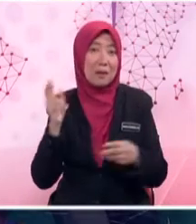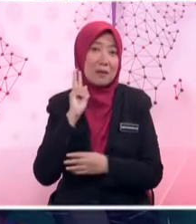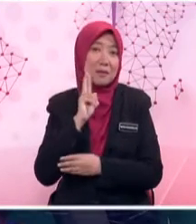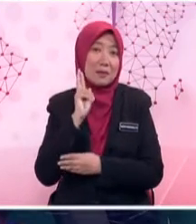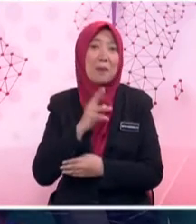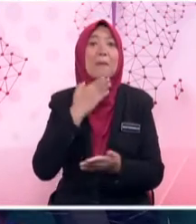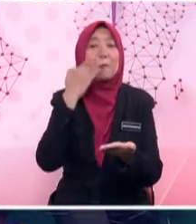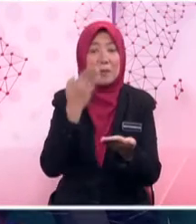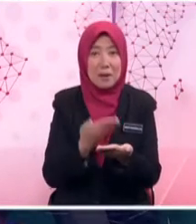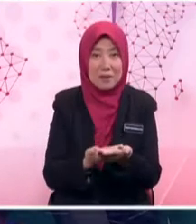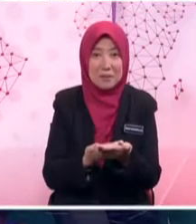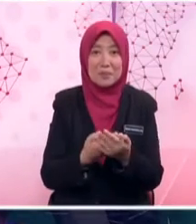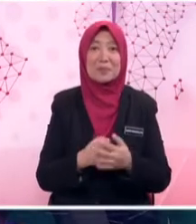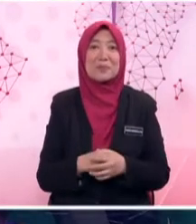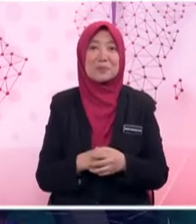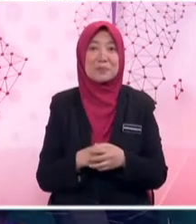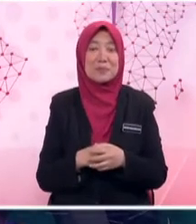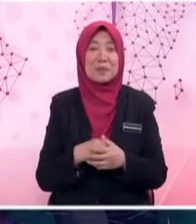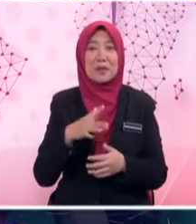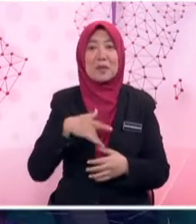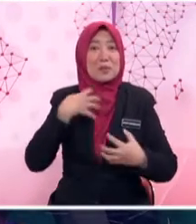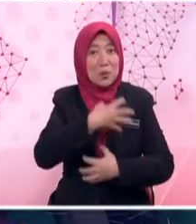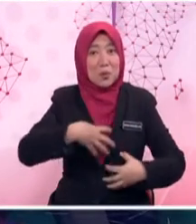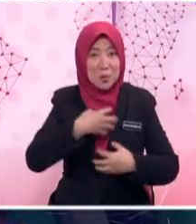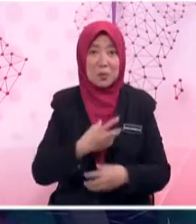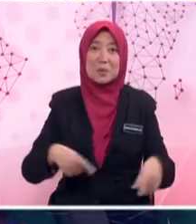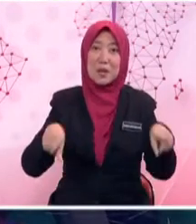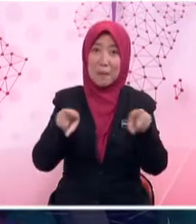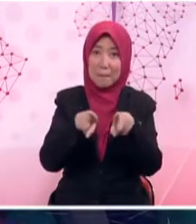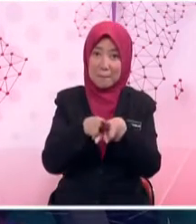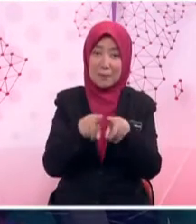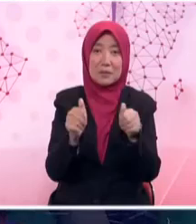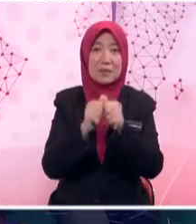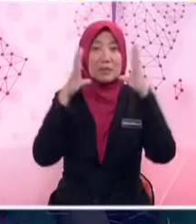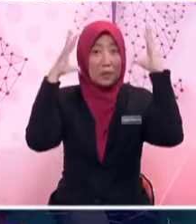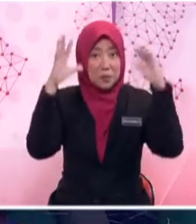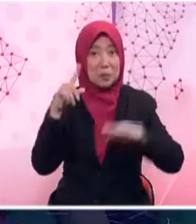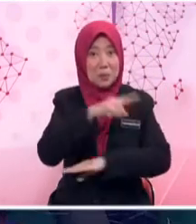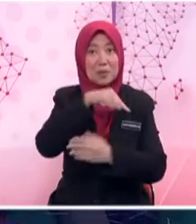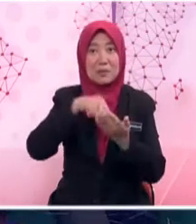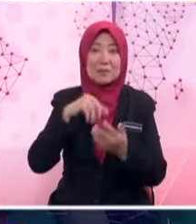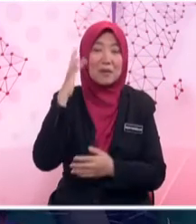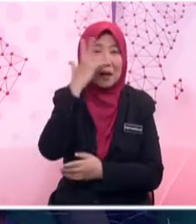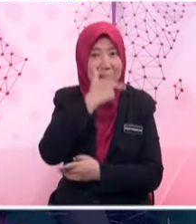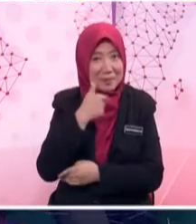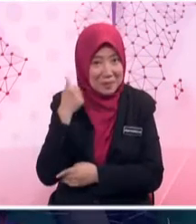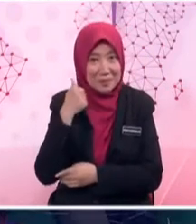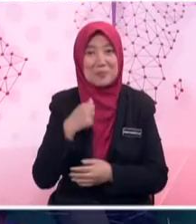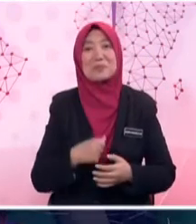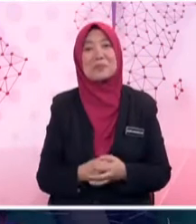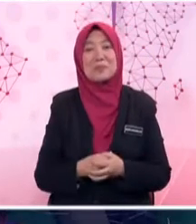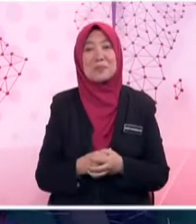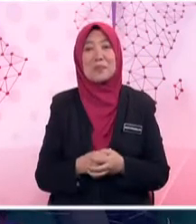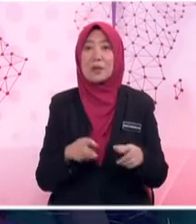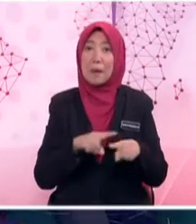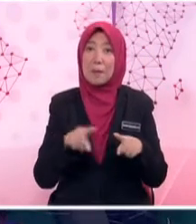rasa bertuah sangat dapat bersama dengan Cikgu Sushila. Cantik berpakaian sehari-hari ini, Cikgu. Terima kasih. Okey, baiklah. Namun kita tidak